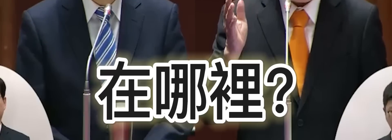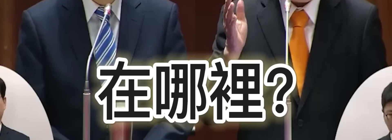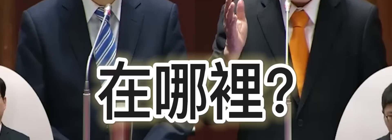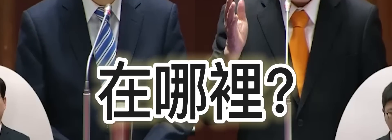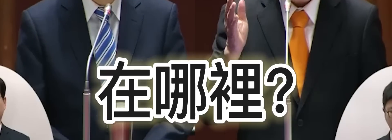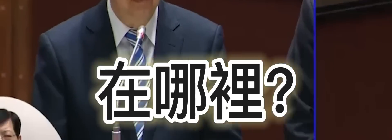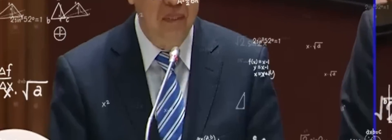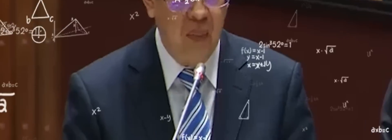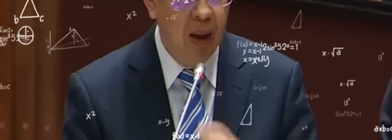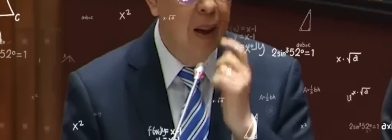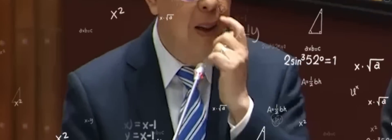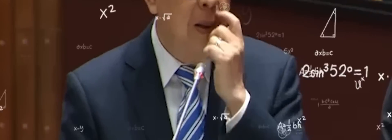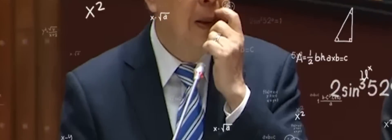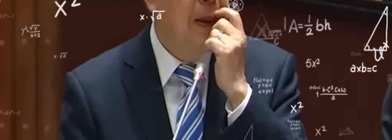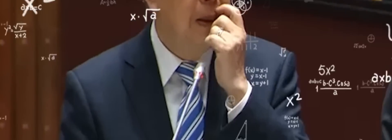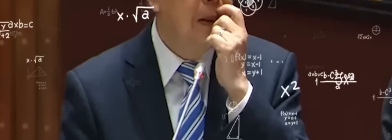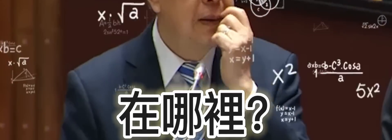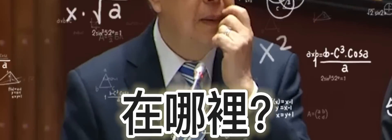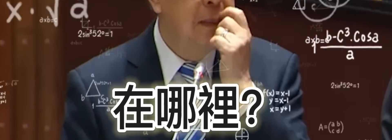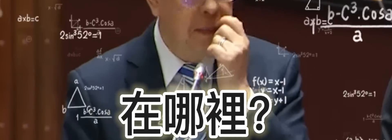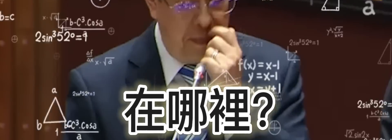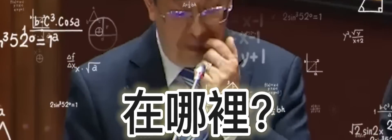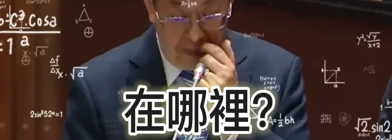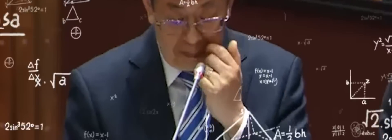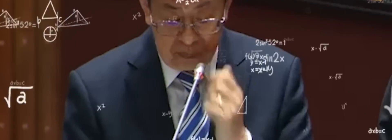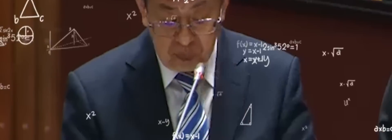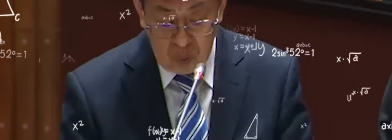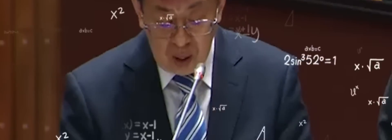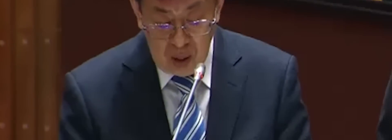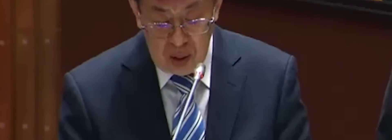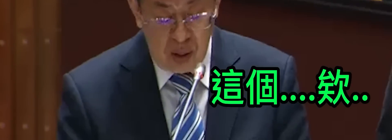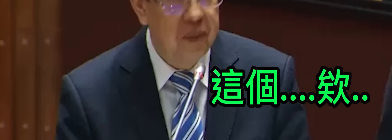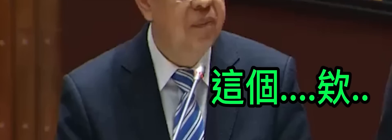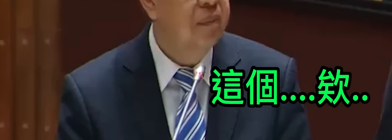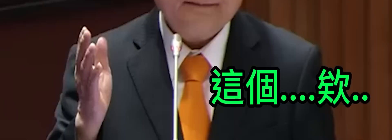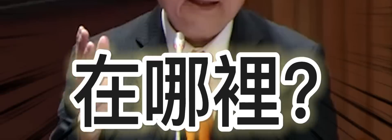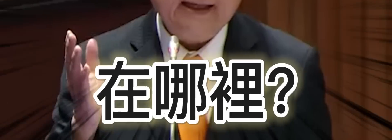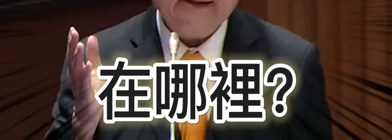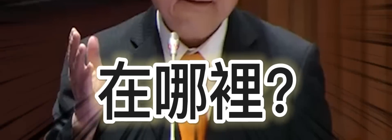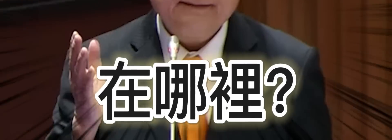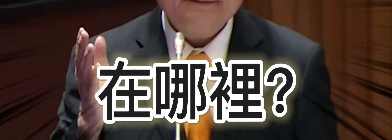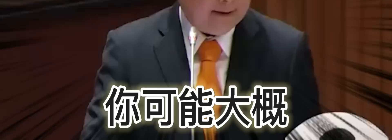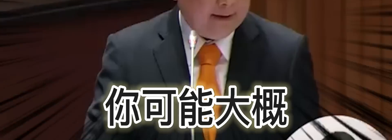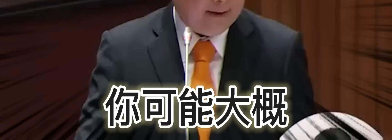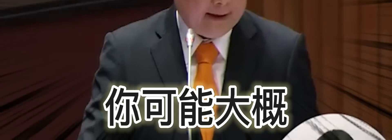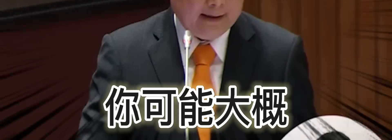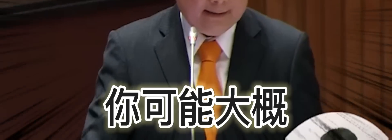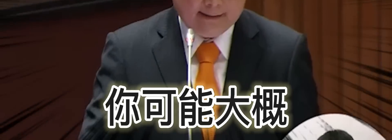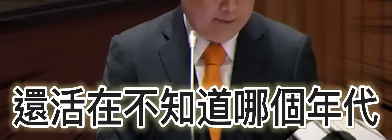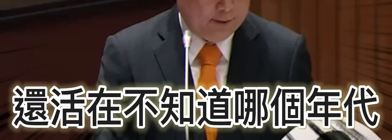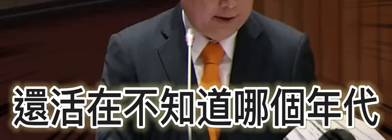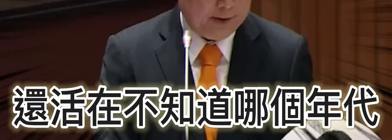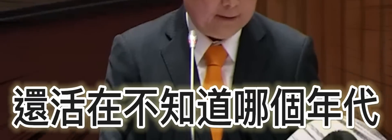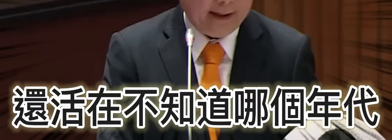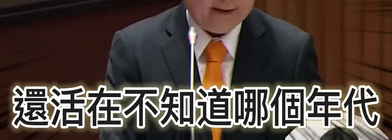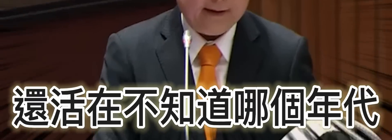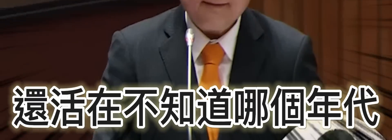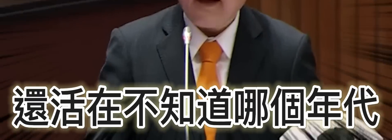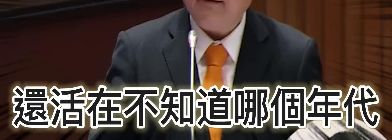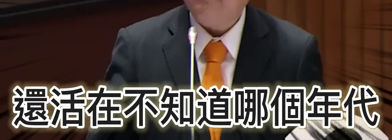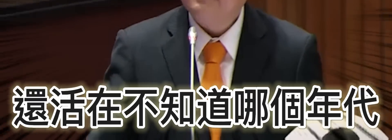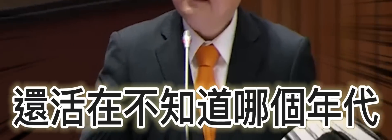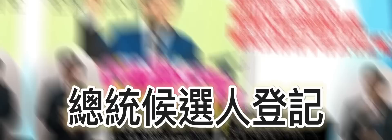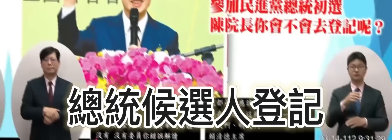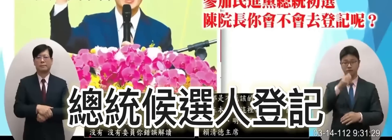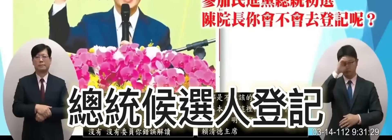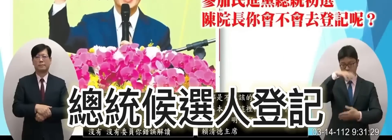报告在哪里？ 在哪里？ 这个， 在哪里？ 你可能大概还活在不知道哪个